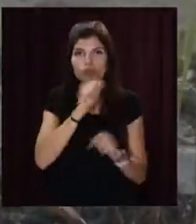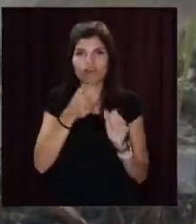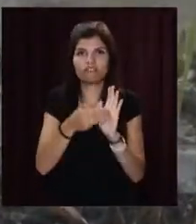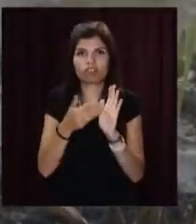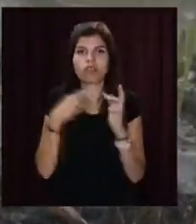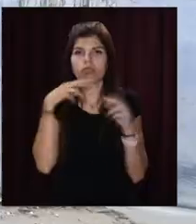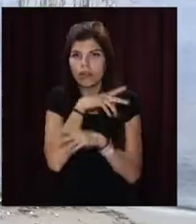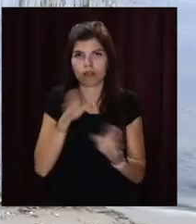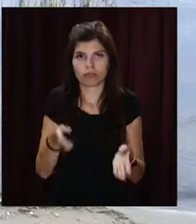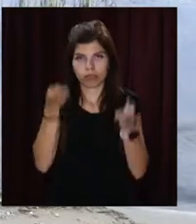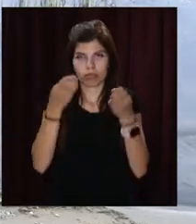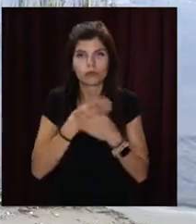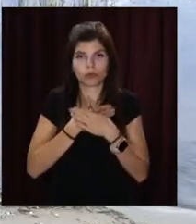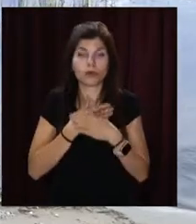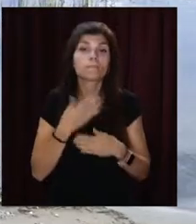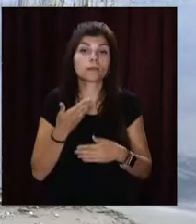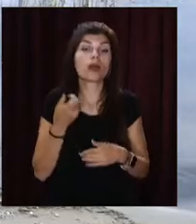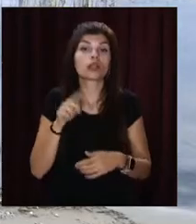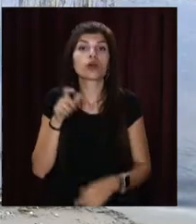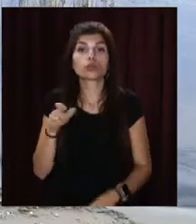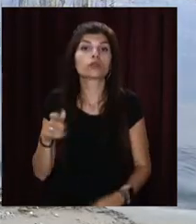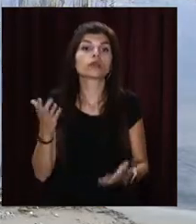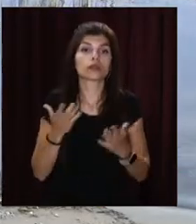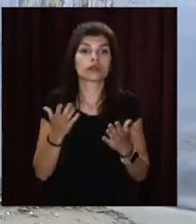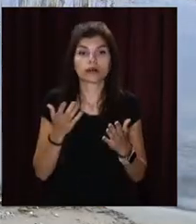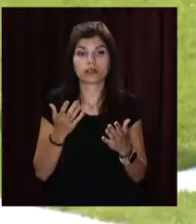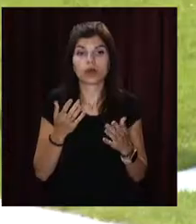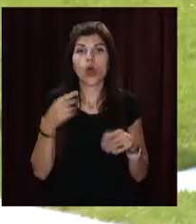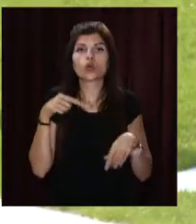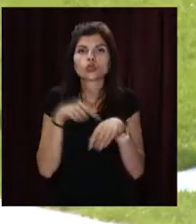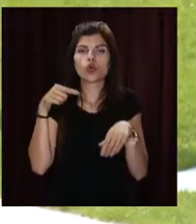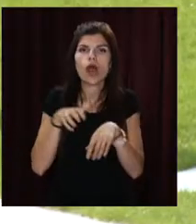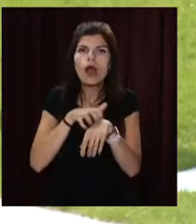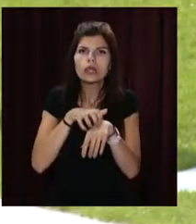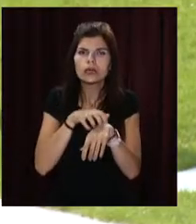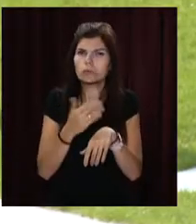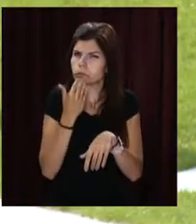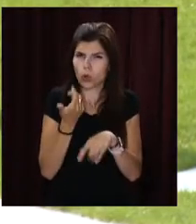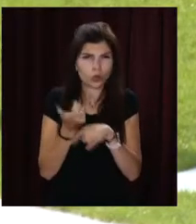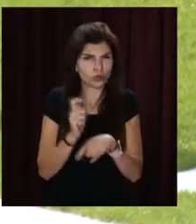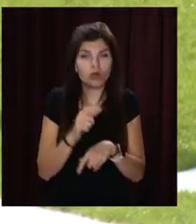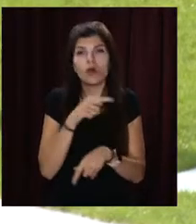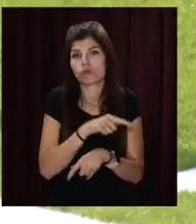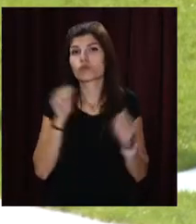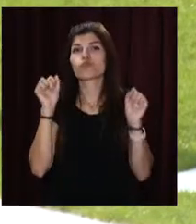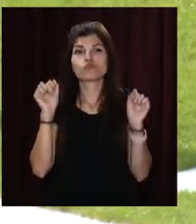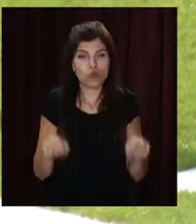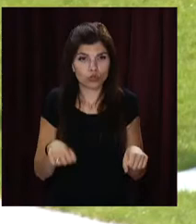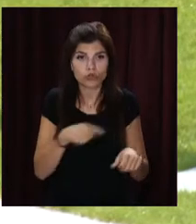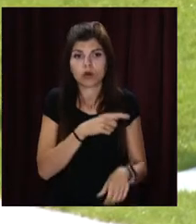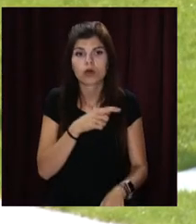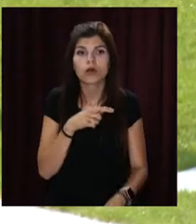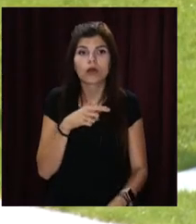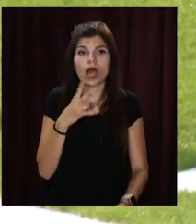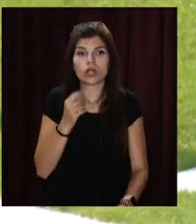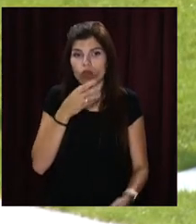може для таких чутливих видів риби викликати отруєння. Також люди, які більш чутливі